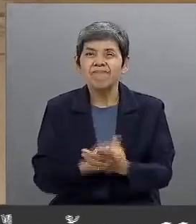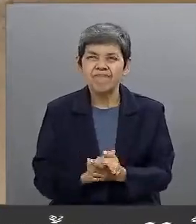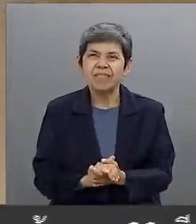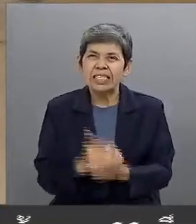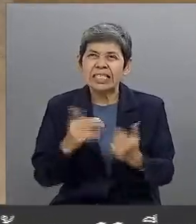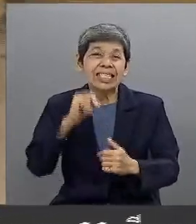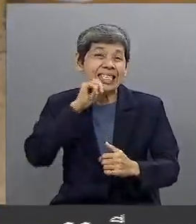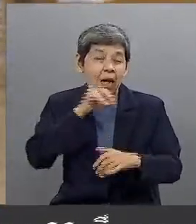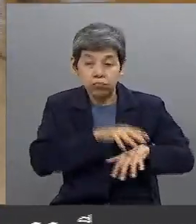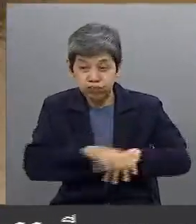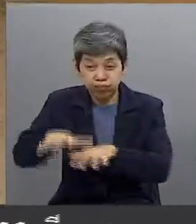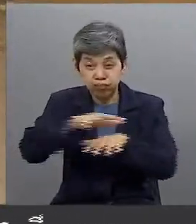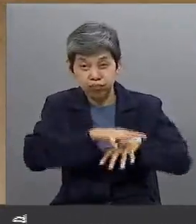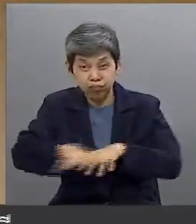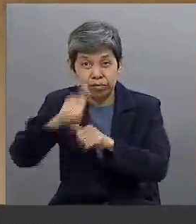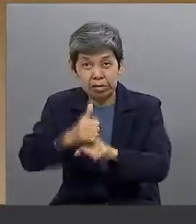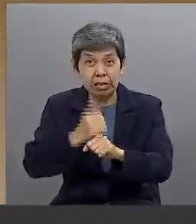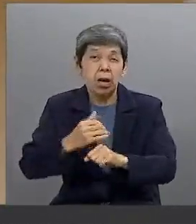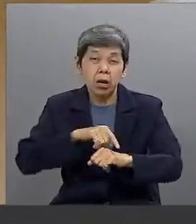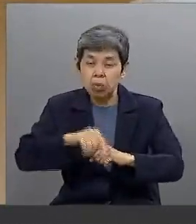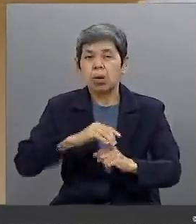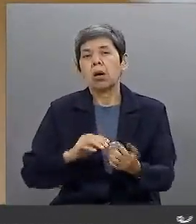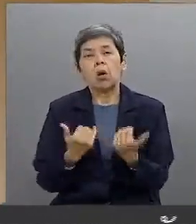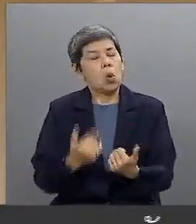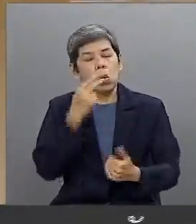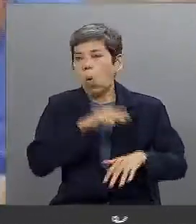ากเทือกเขาหลวงไหลเข้าท่วมพื้นที่ตัวเมืองครั้งนี้มาเร็วกว่าทุก